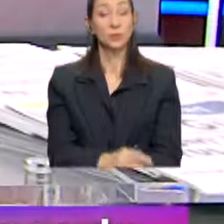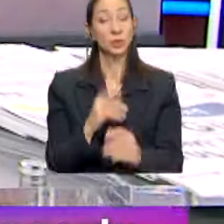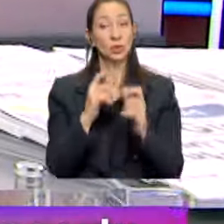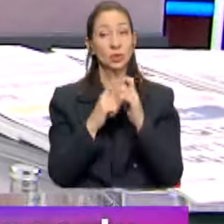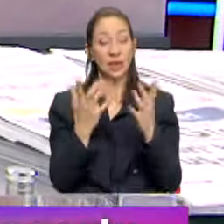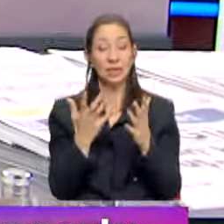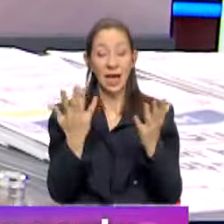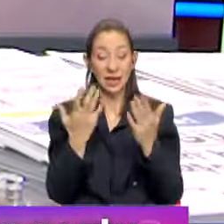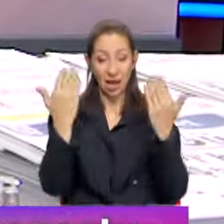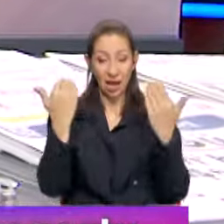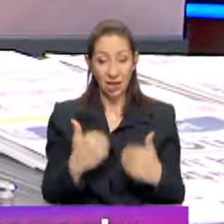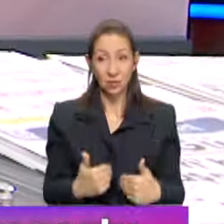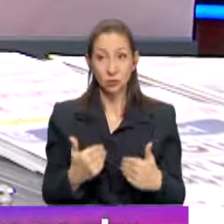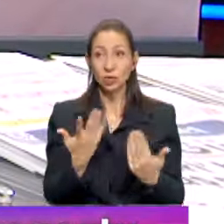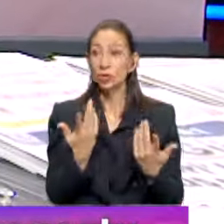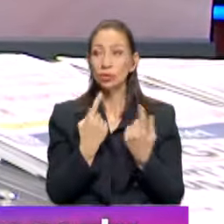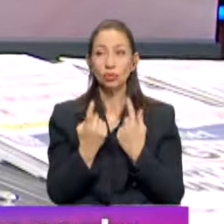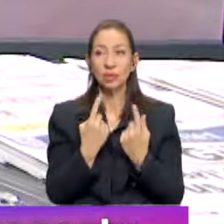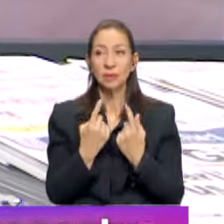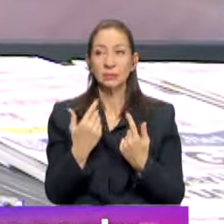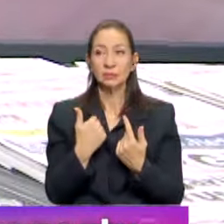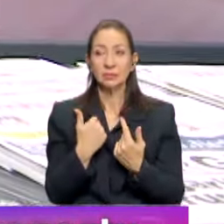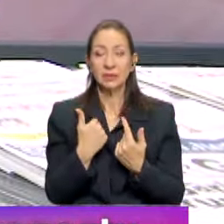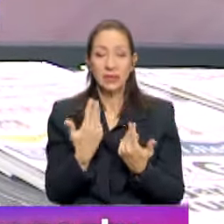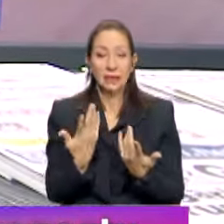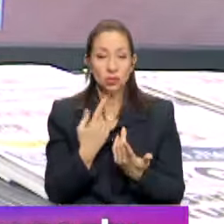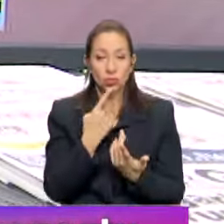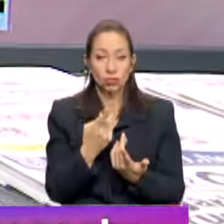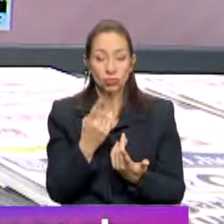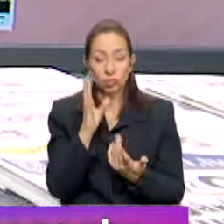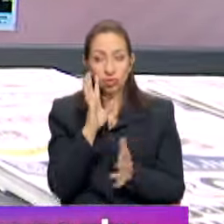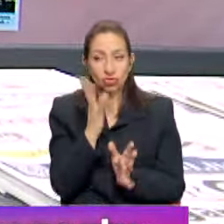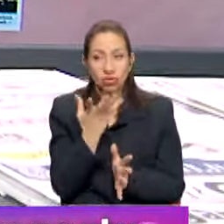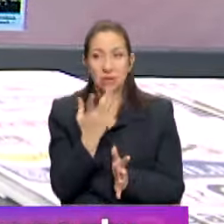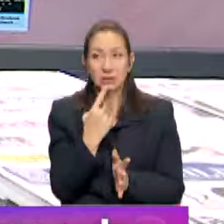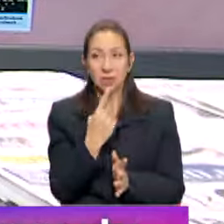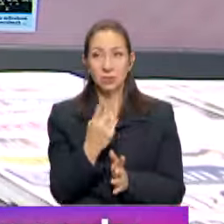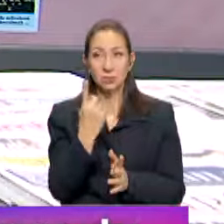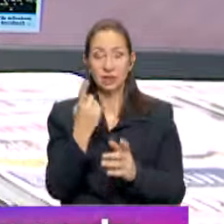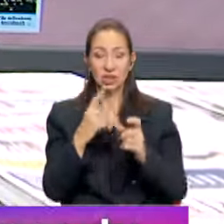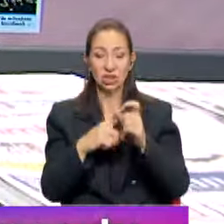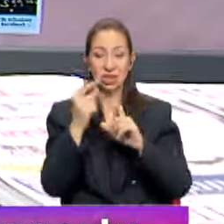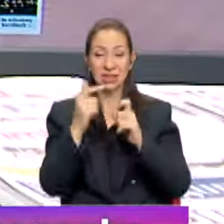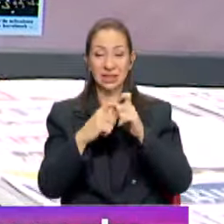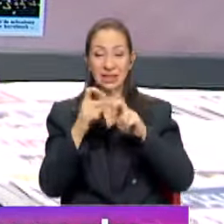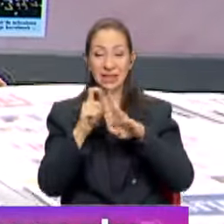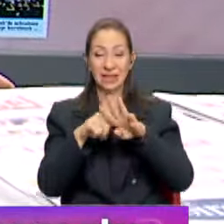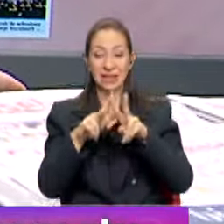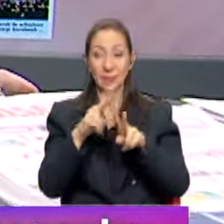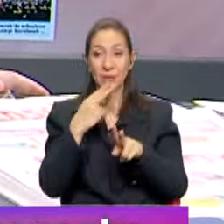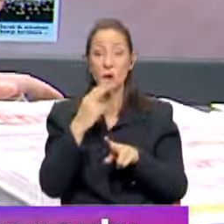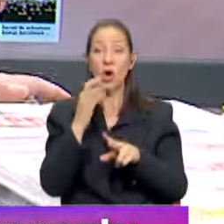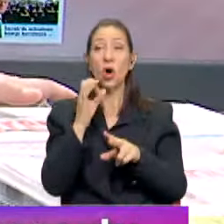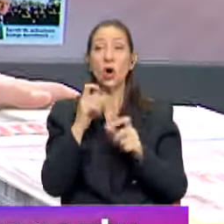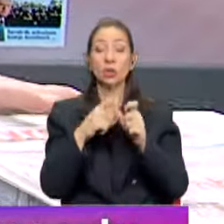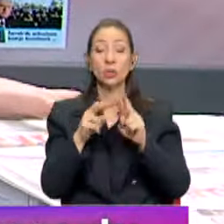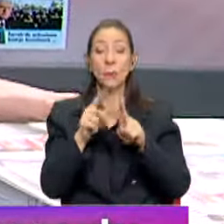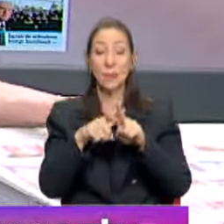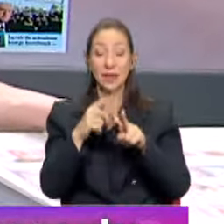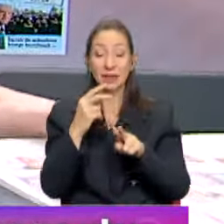Günaydın, hangi halimizi konuşacağız? Biz de ne söyleyeceğimizi şaşırdık demiş mesela Çiğdem Hanım. Osman Bey günaydın. Tülin